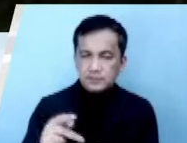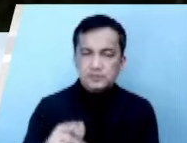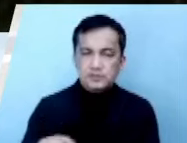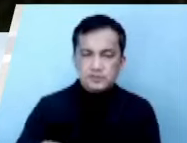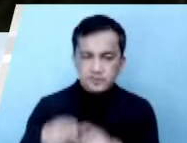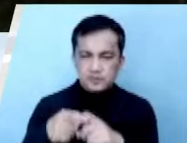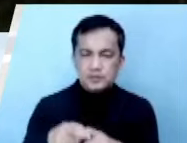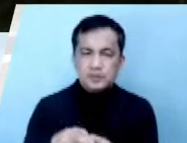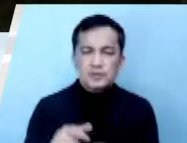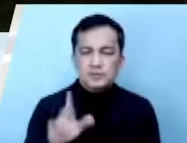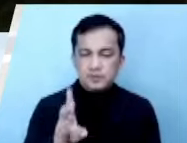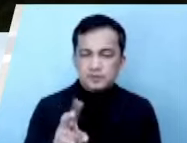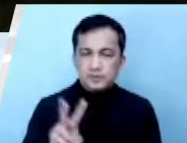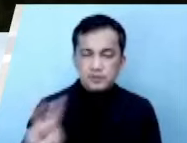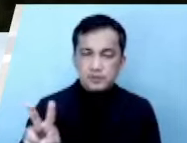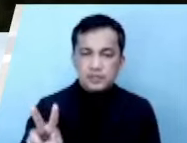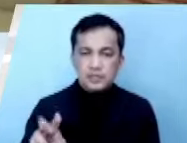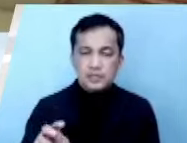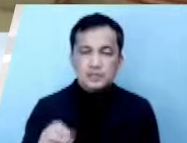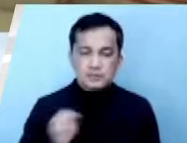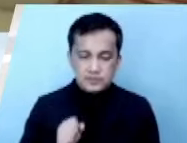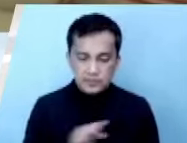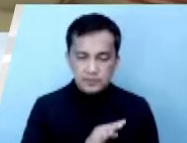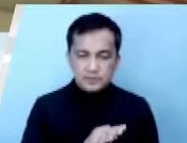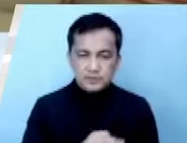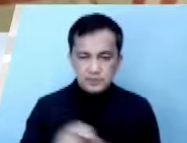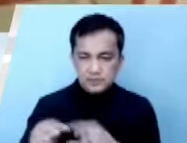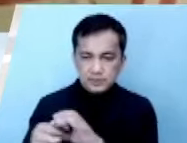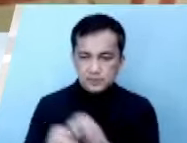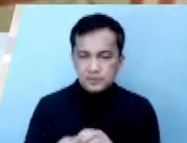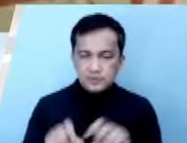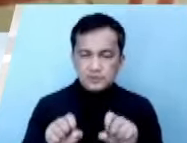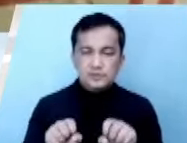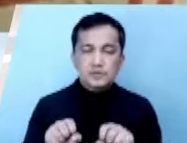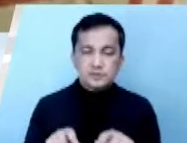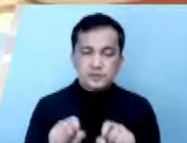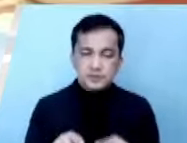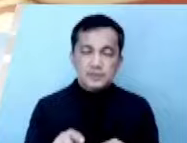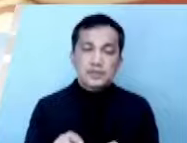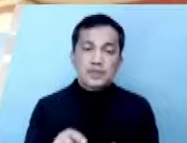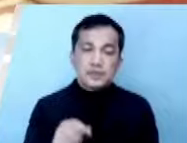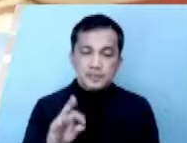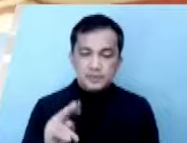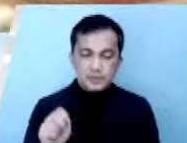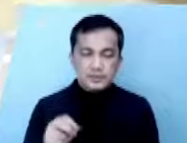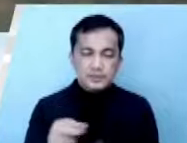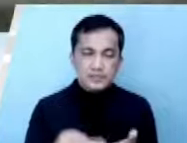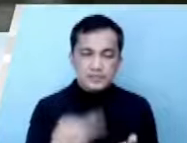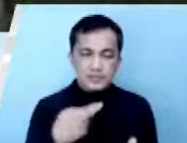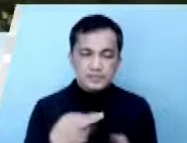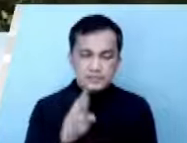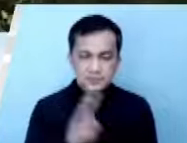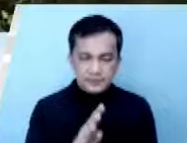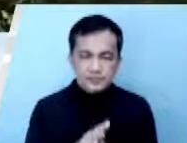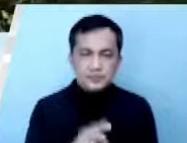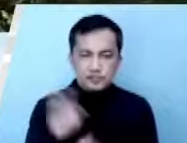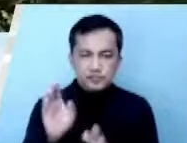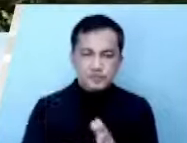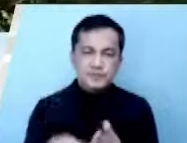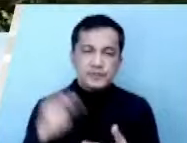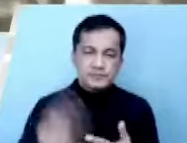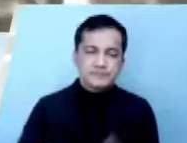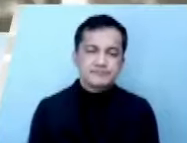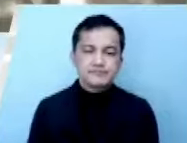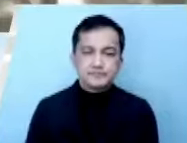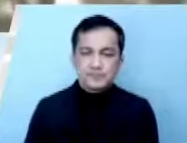warehouse supervisors kaugnay na investigasyon sa pagbenta ng NFA ng bigas sa mga traders sa murang halaga. Nanatili naman ang suspension